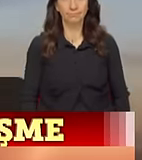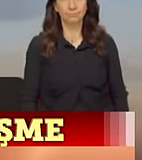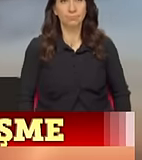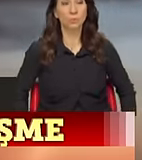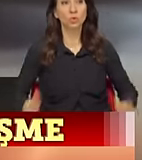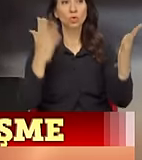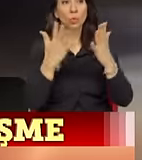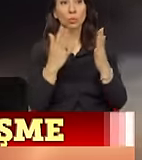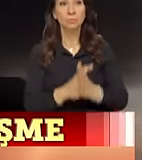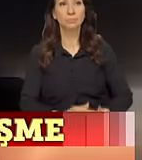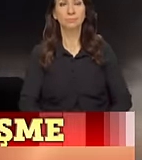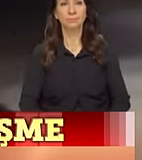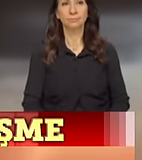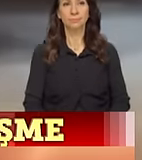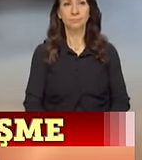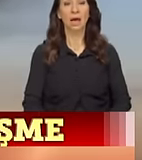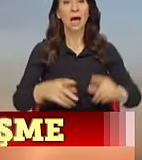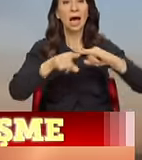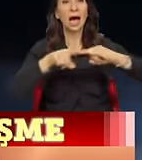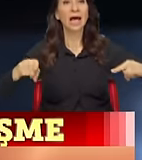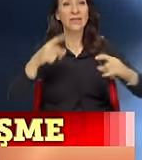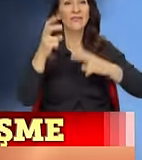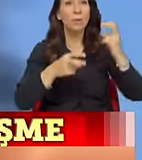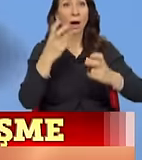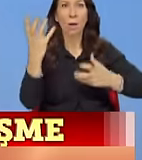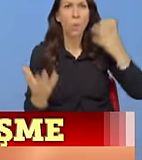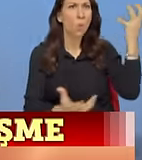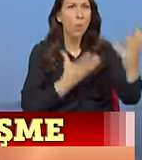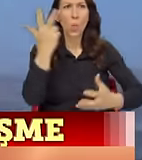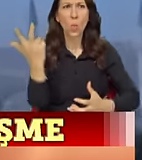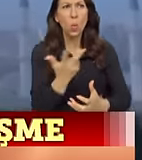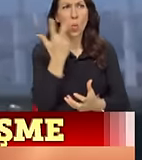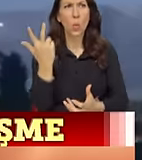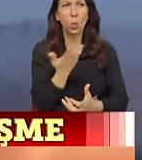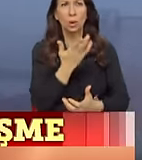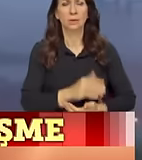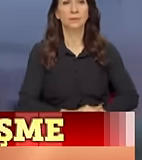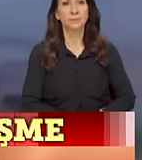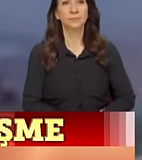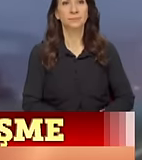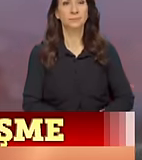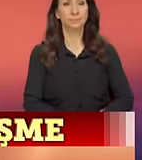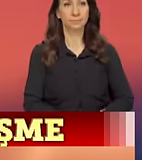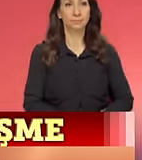Çok büyük bir yangın. Allah yardım etsin. Halı fabrikası alevlere teslim oldu.